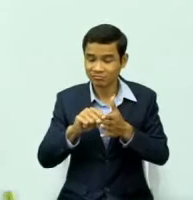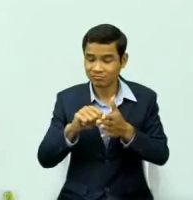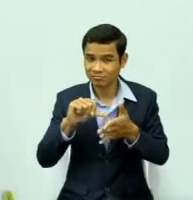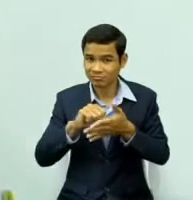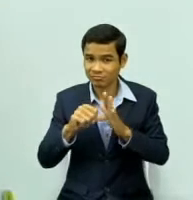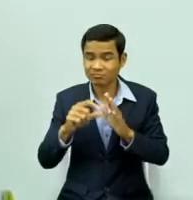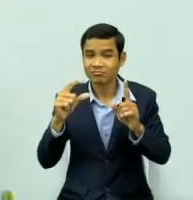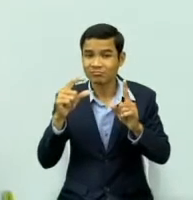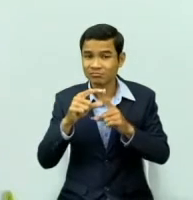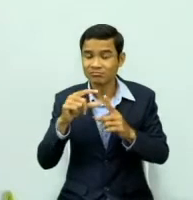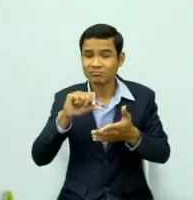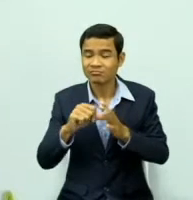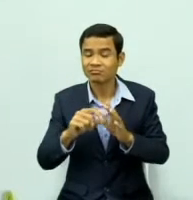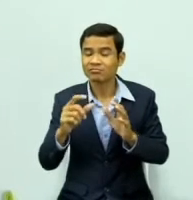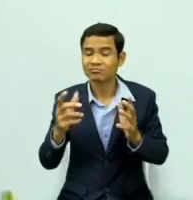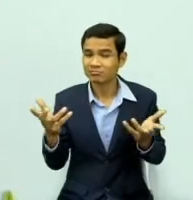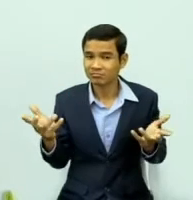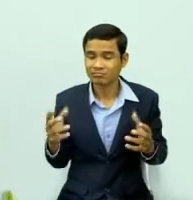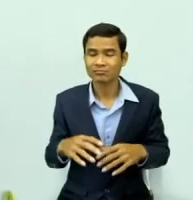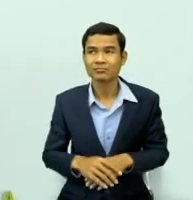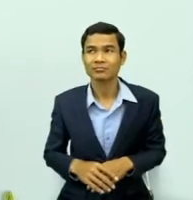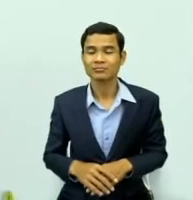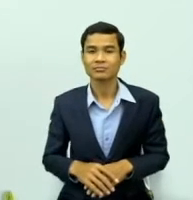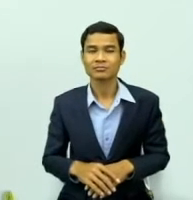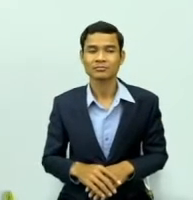cứ cứ miên bị